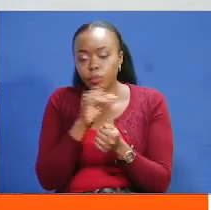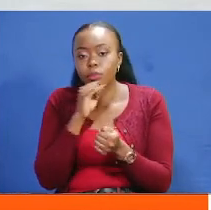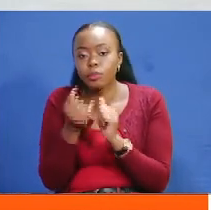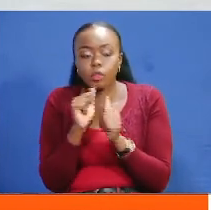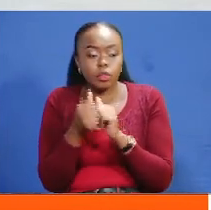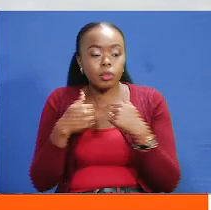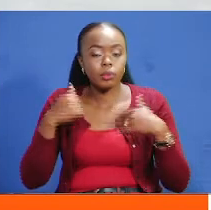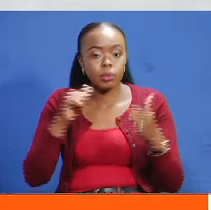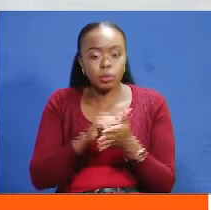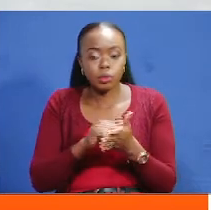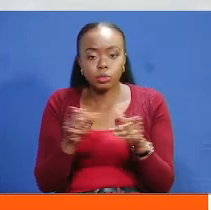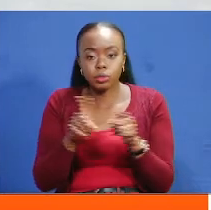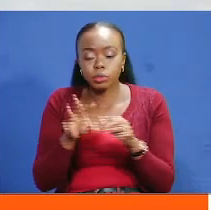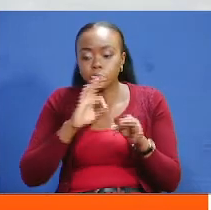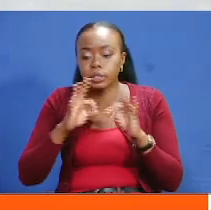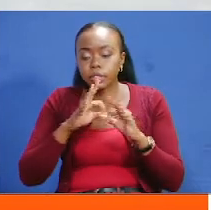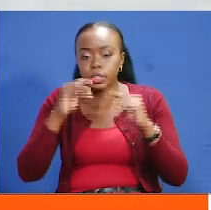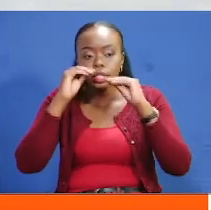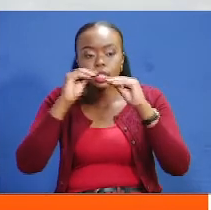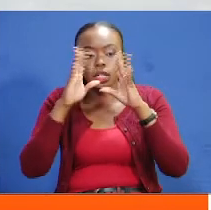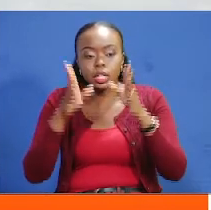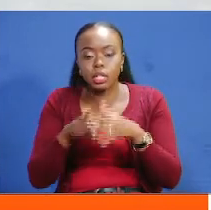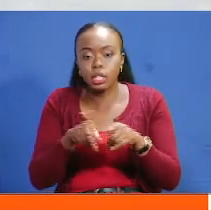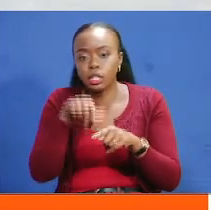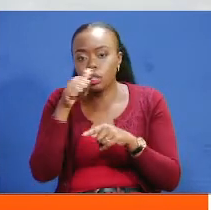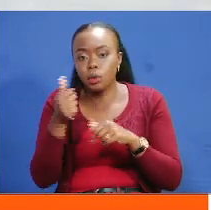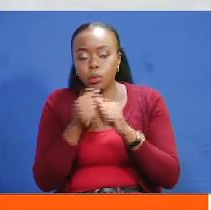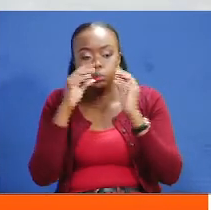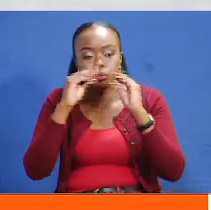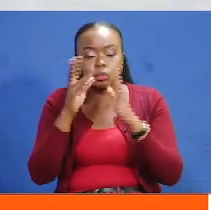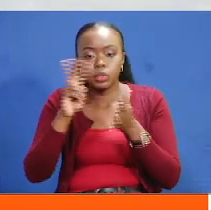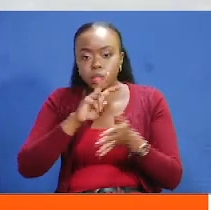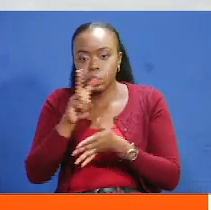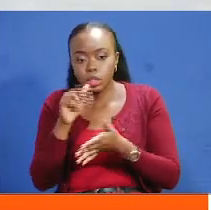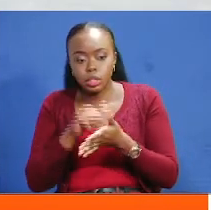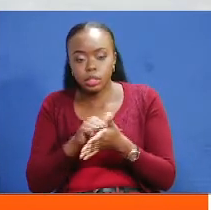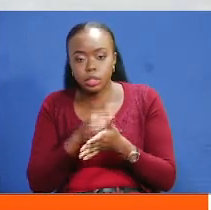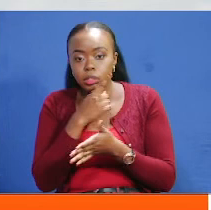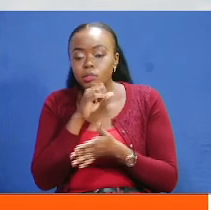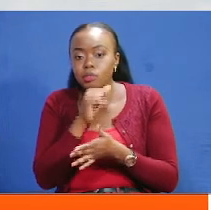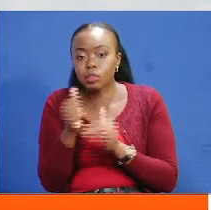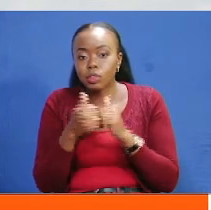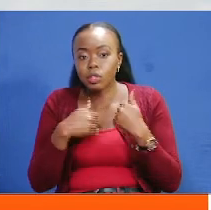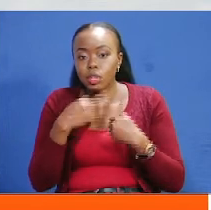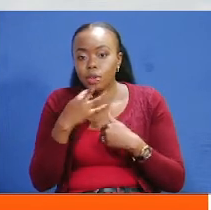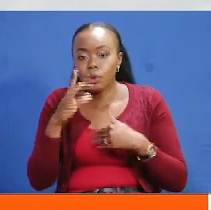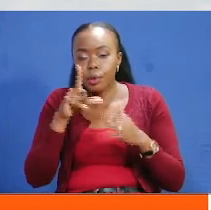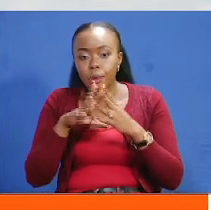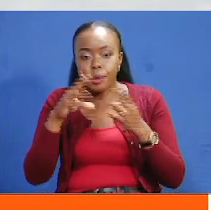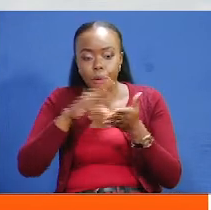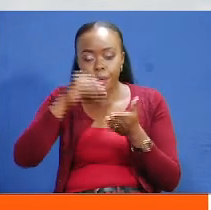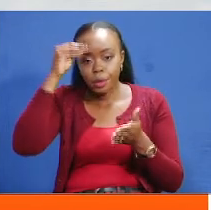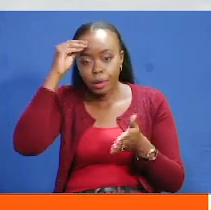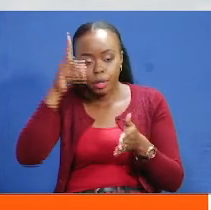and as a result of that, kama mwalimu mkuu na wale walimu wengine tumepata kuona kwamba the attendance of the